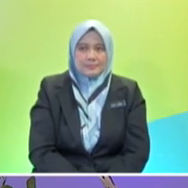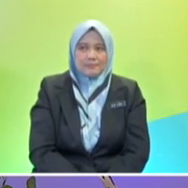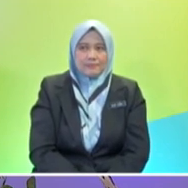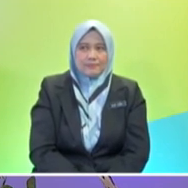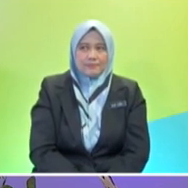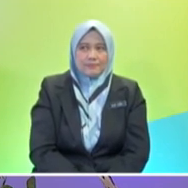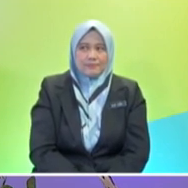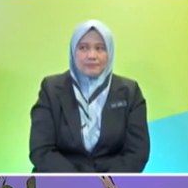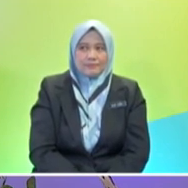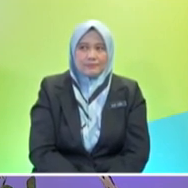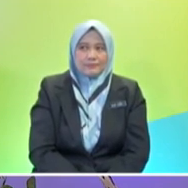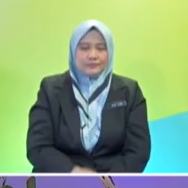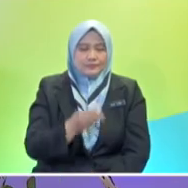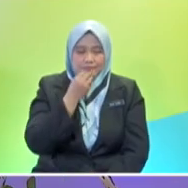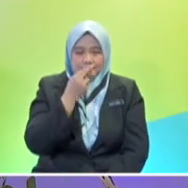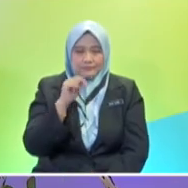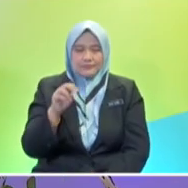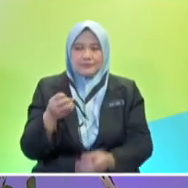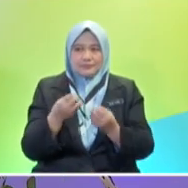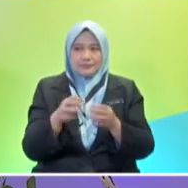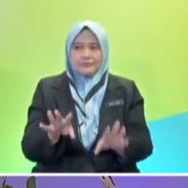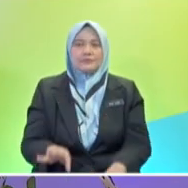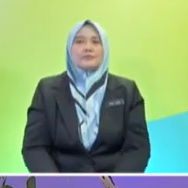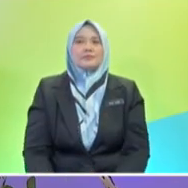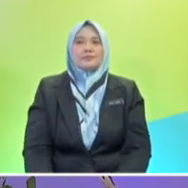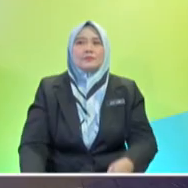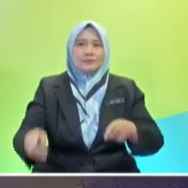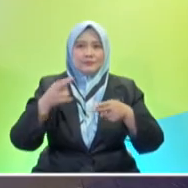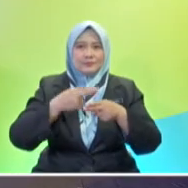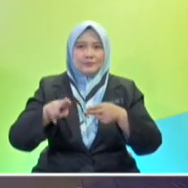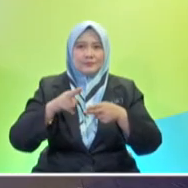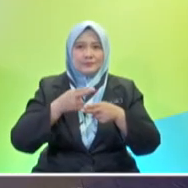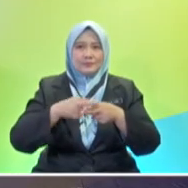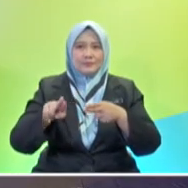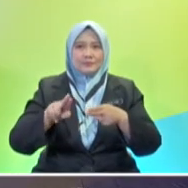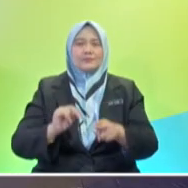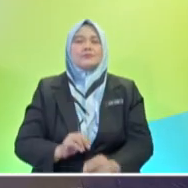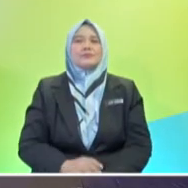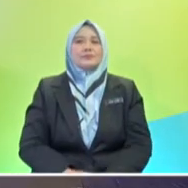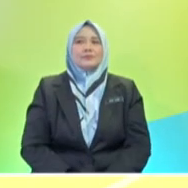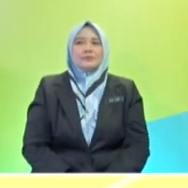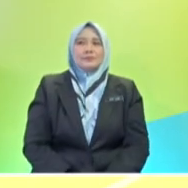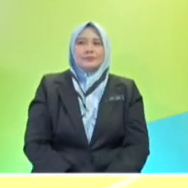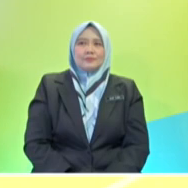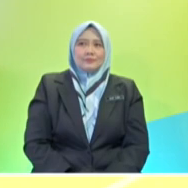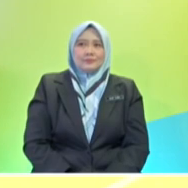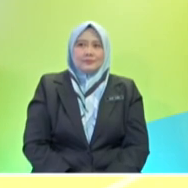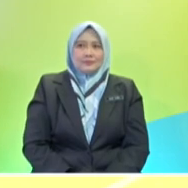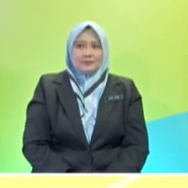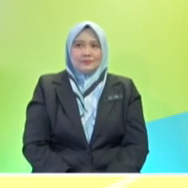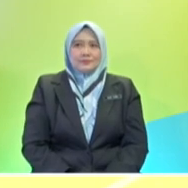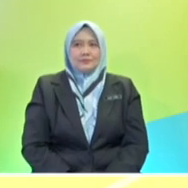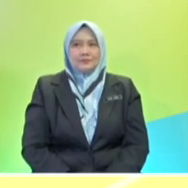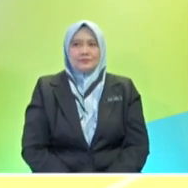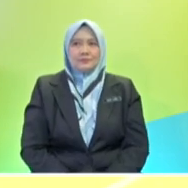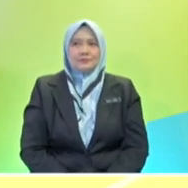Makanan sudah eja. Makanan sudah eja. Okey, pisau. Pisau. Siapa boleh eja pisau dengan pantas dan mendapatkan